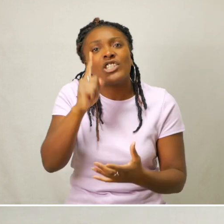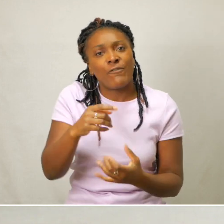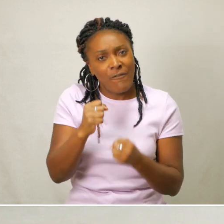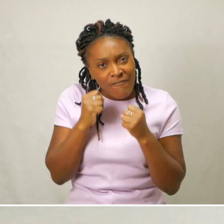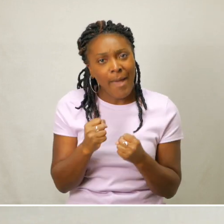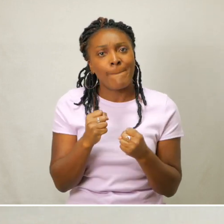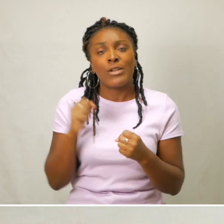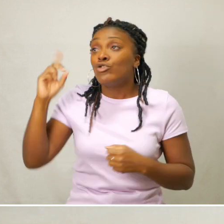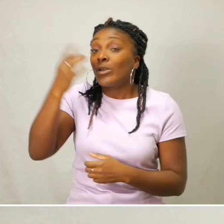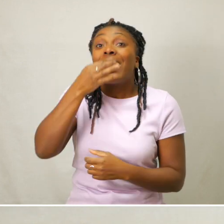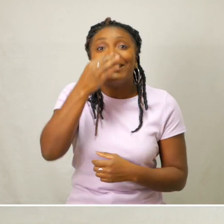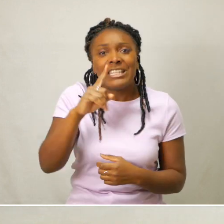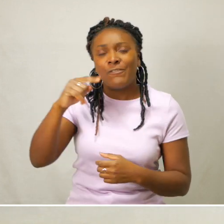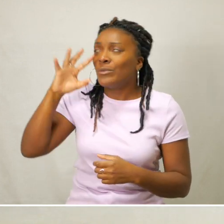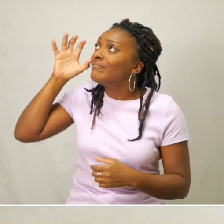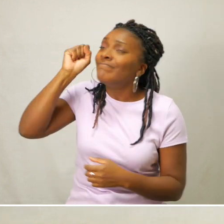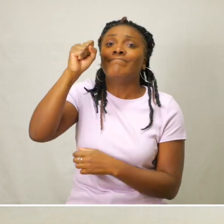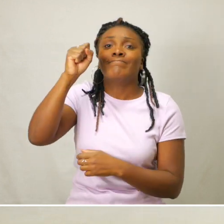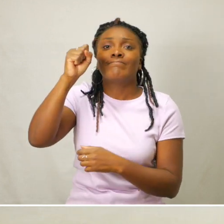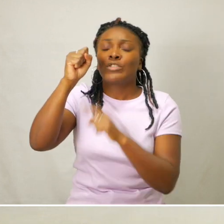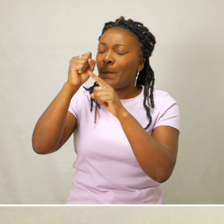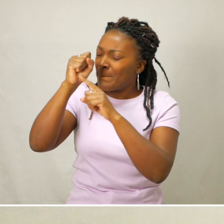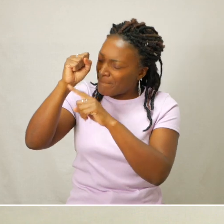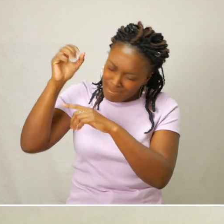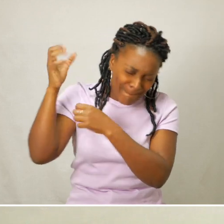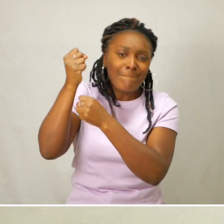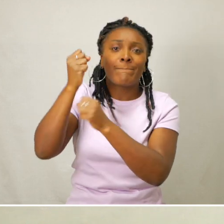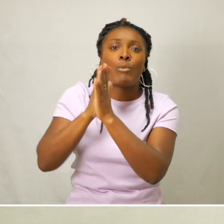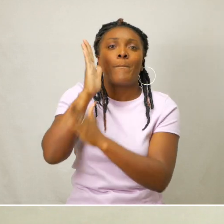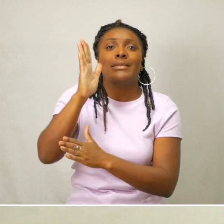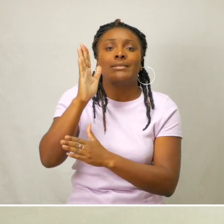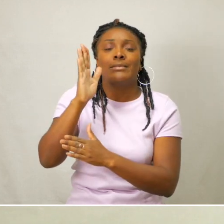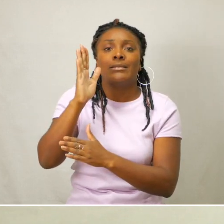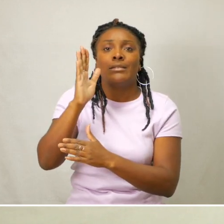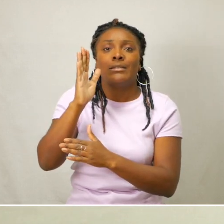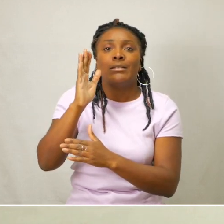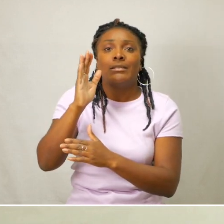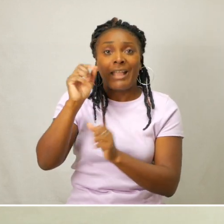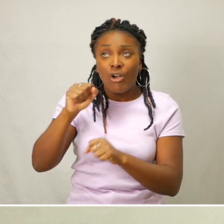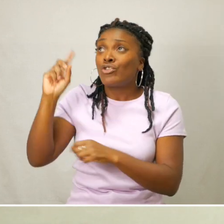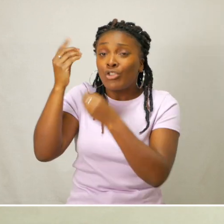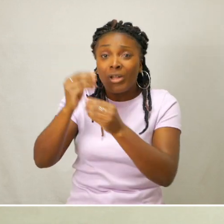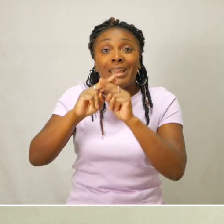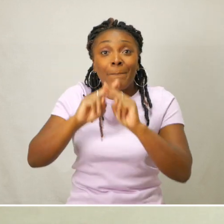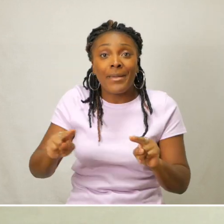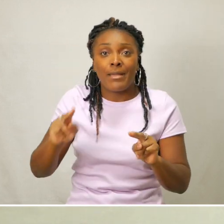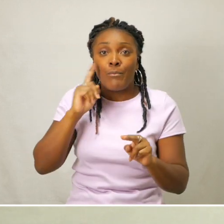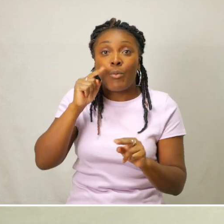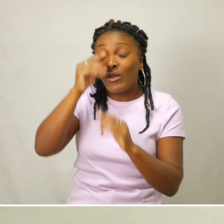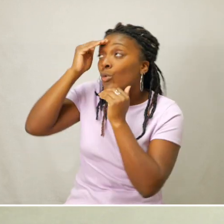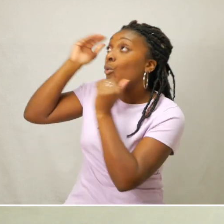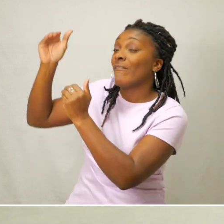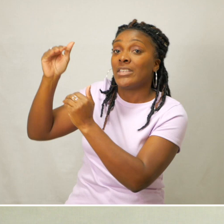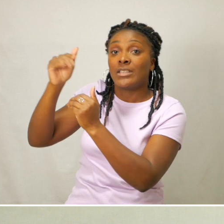Dieu. Celui qui est ferme dans ses sentiments, tu lui assures la paix parce qu'il se confie en toi. Donc ne recule pas, reste ferme.